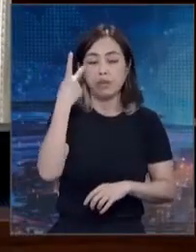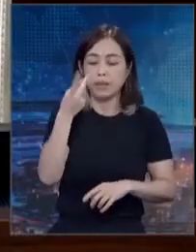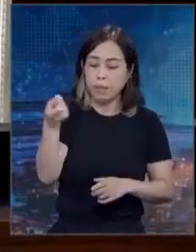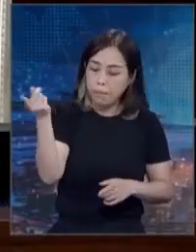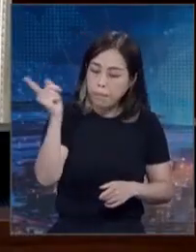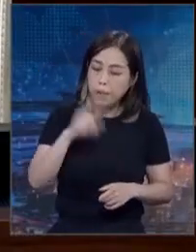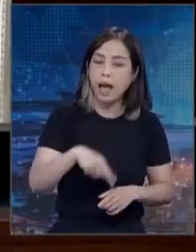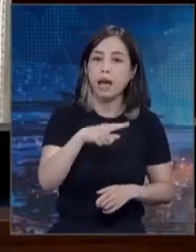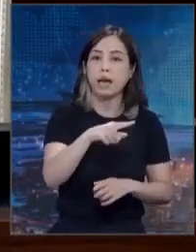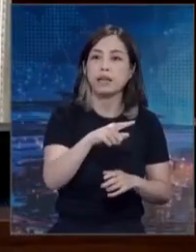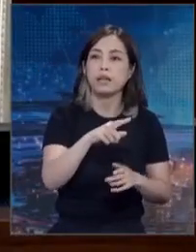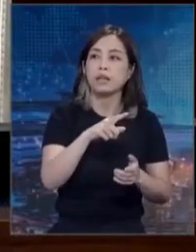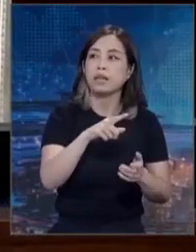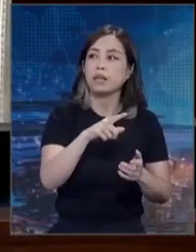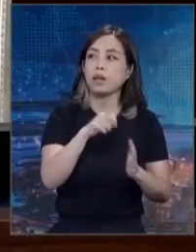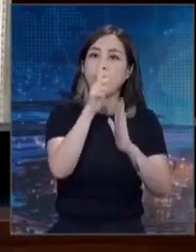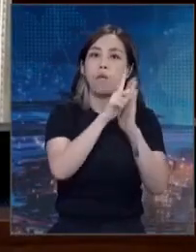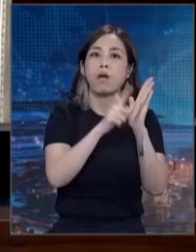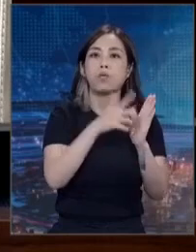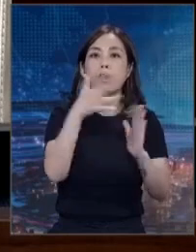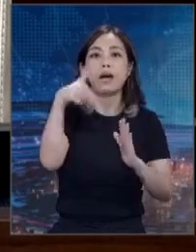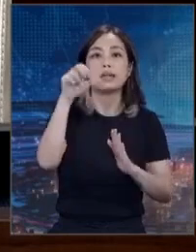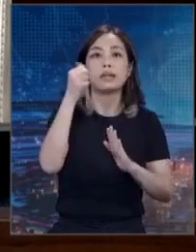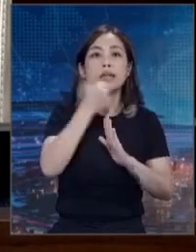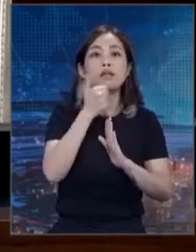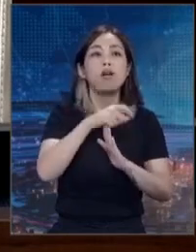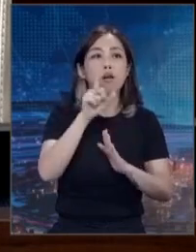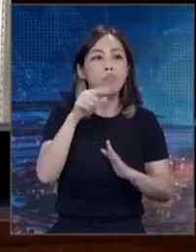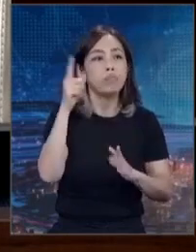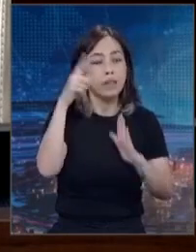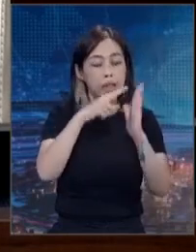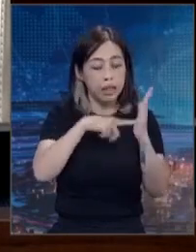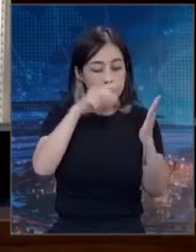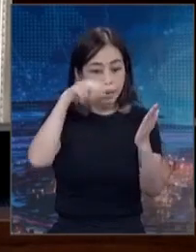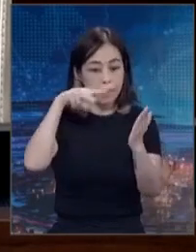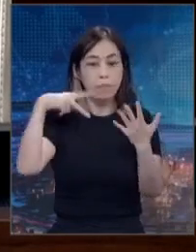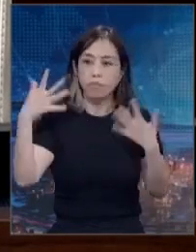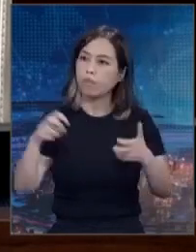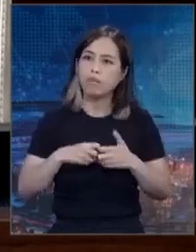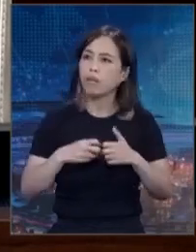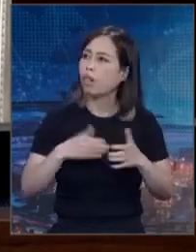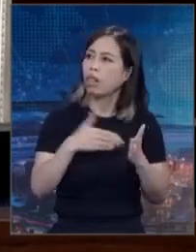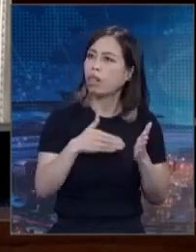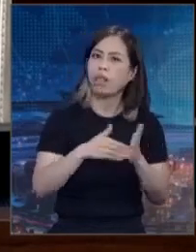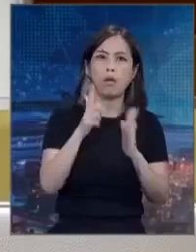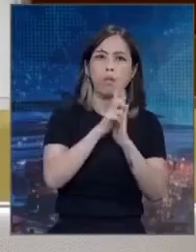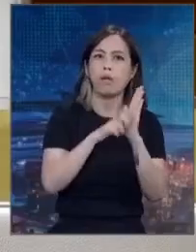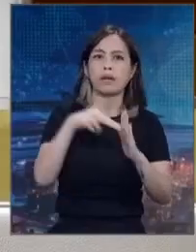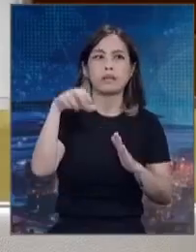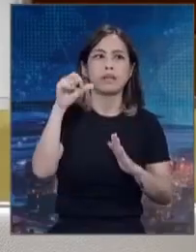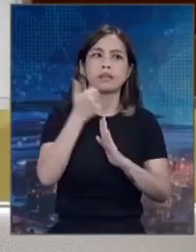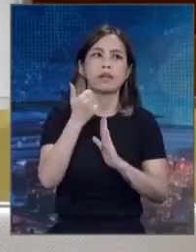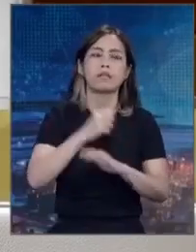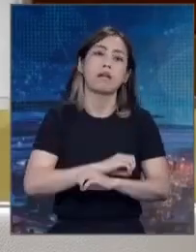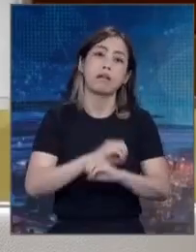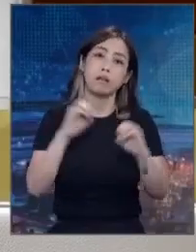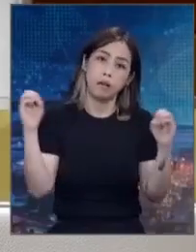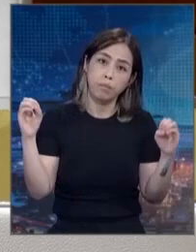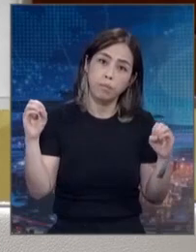nước hay không. Thì cho đến bây giờ sau khi ra soát cũng không kết luận là không có vướng mắc về luật ngân sách nhà nước. Kết luận bước đầu như